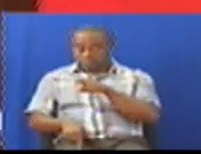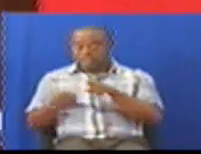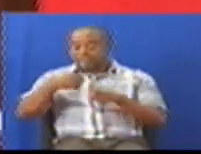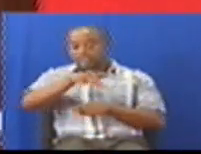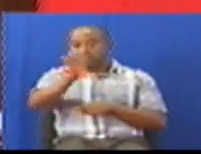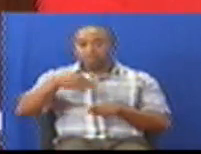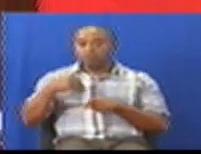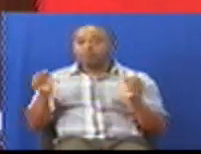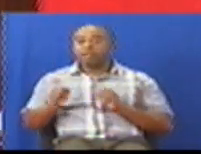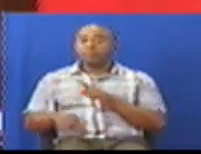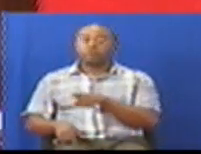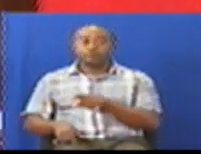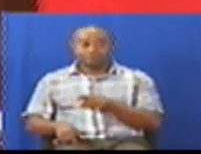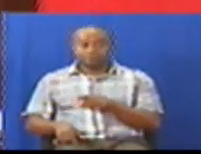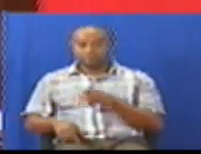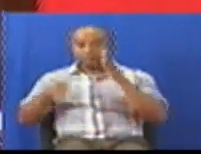Mheshimiwa Naibu Spika,